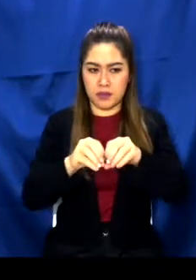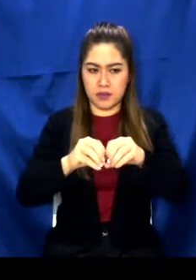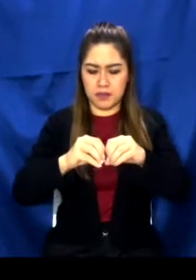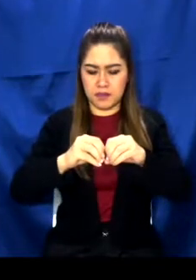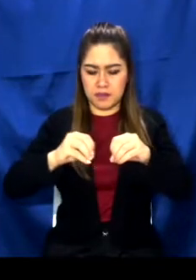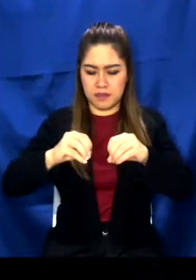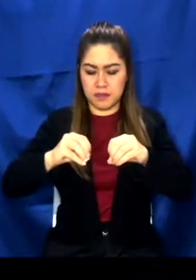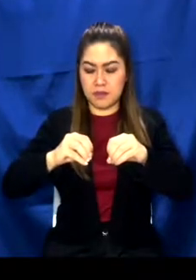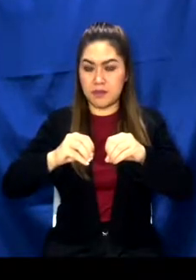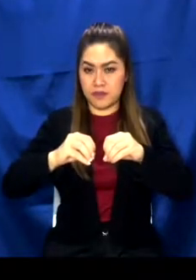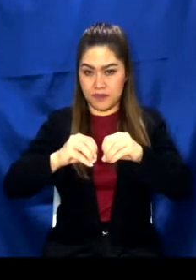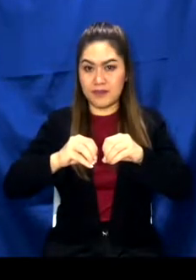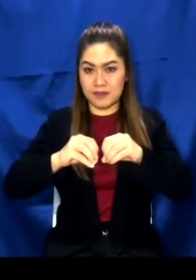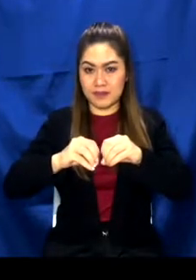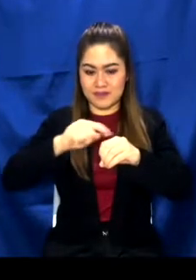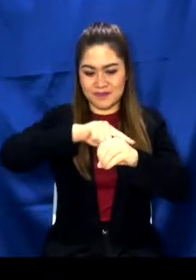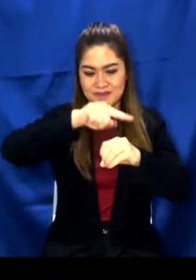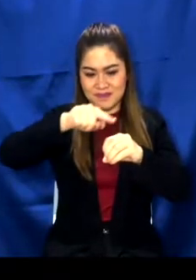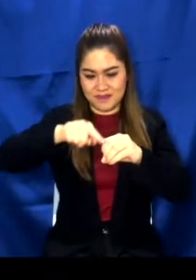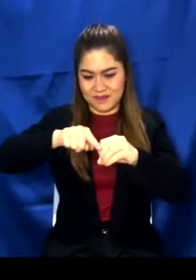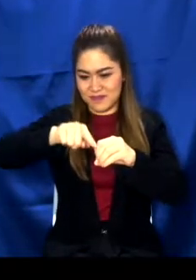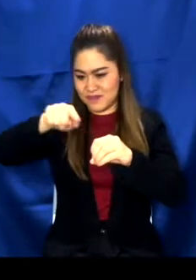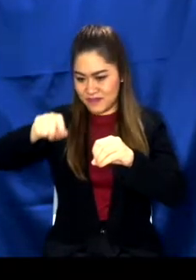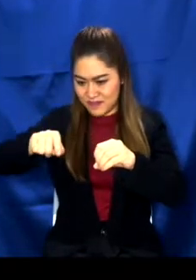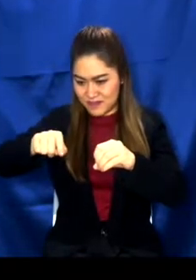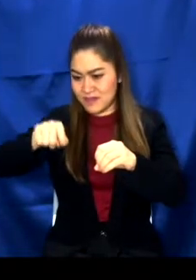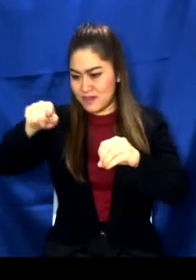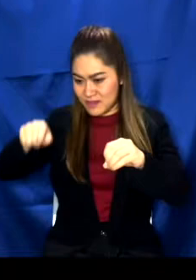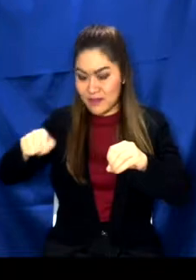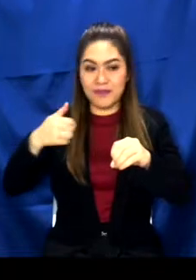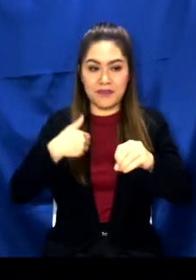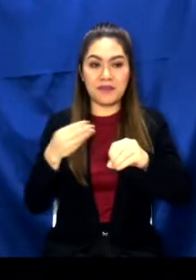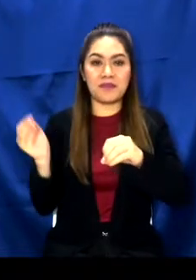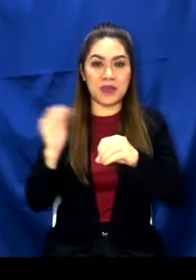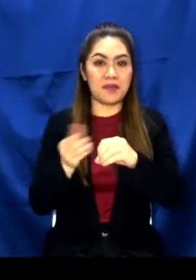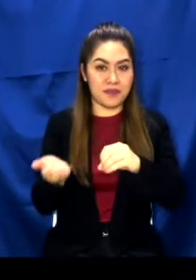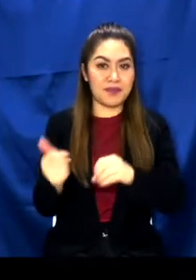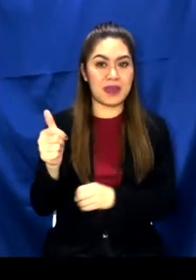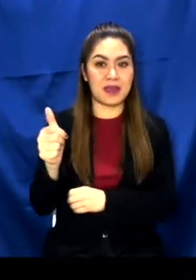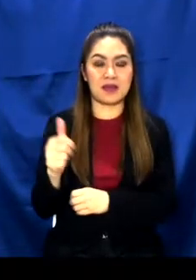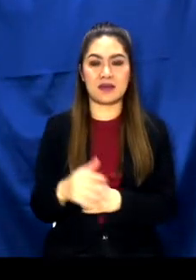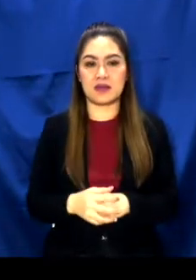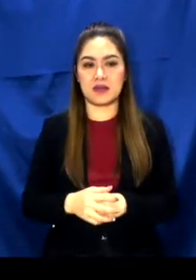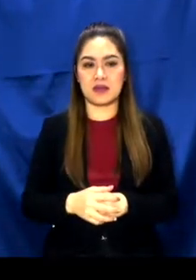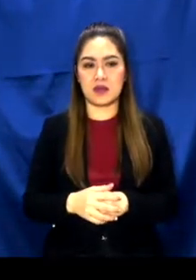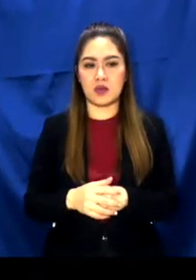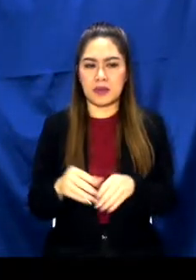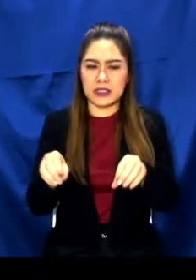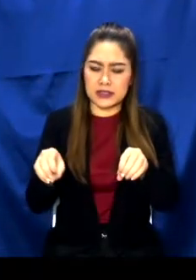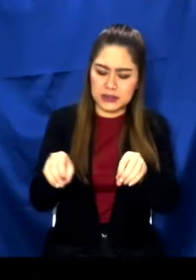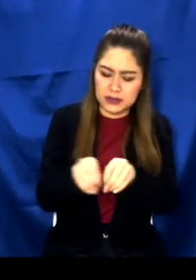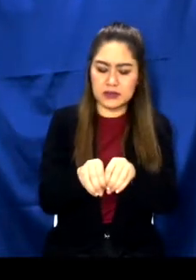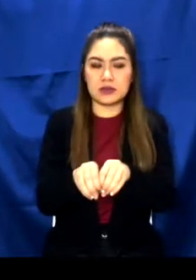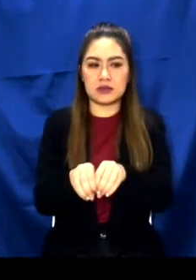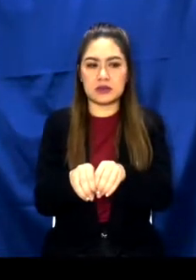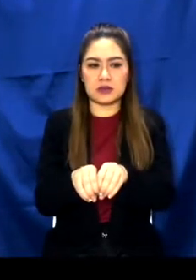หญ่ขึ้นและเราพอเพิ่มใหญ่ขึ้นปุ๊บเราก็ไปเพิ่มตรงนี้ก็ได้เพื่อให้มันใกล้เข้าไปอีก